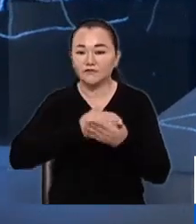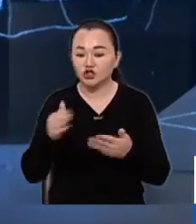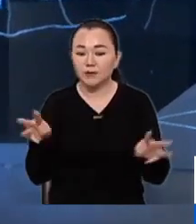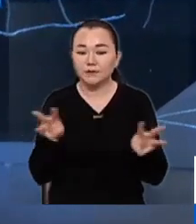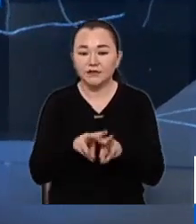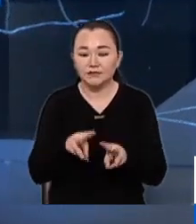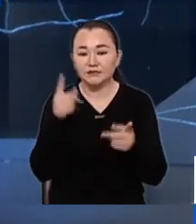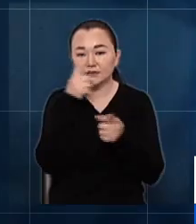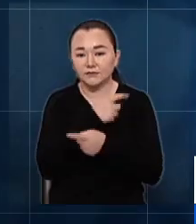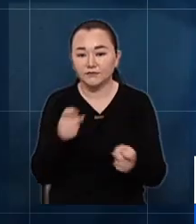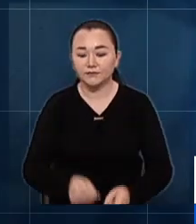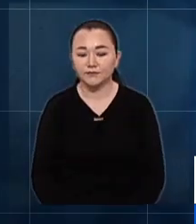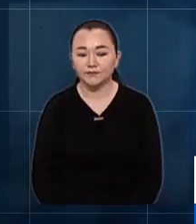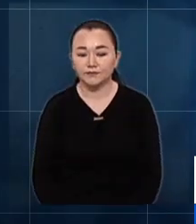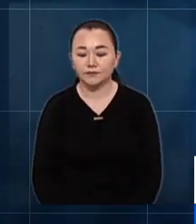министрлігі жариялады.